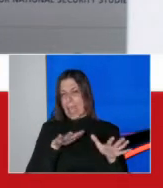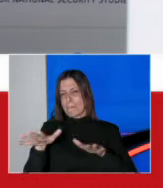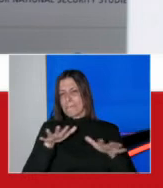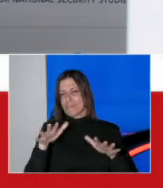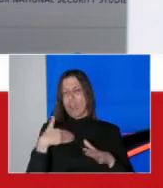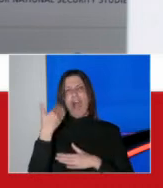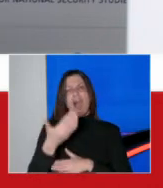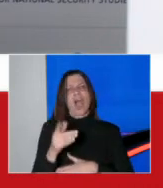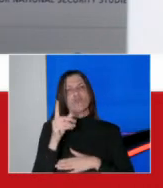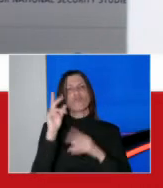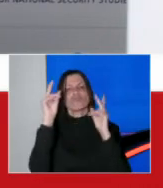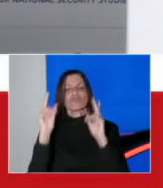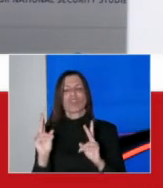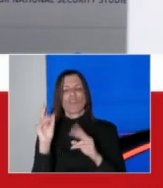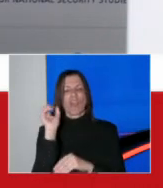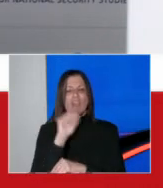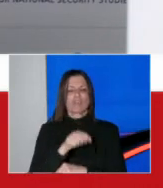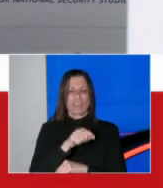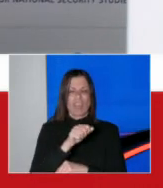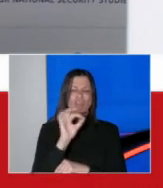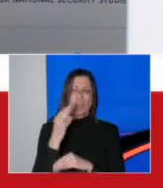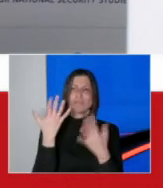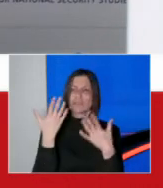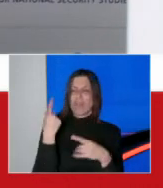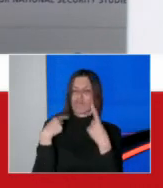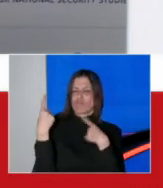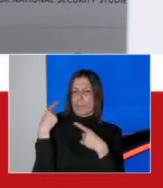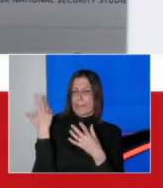אחרי שיתוק והזנחה של מספר שנים.